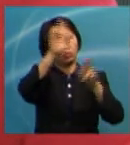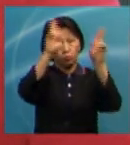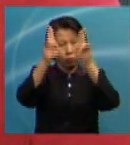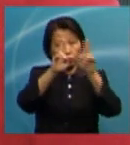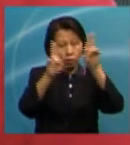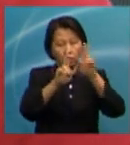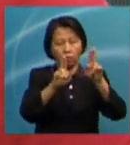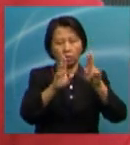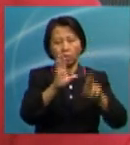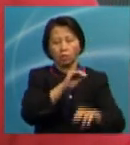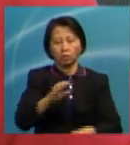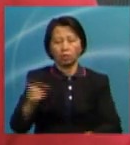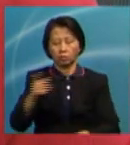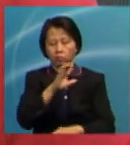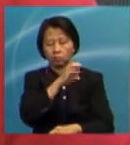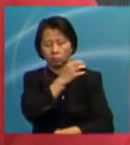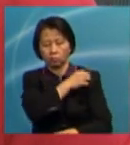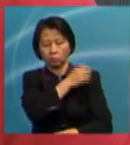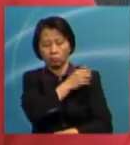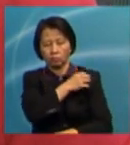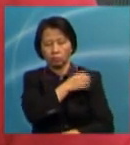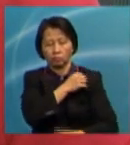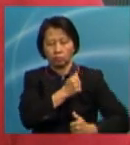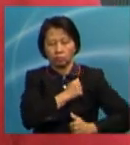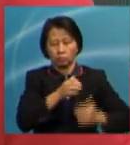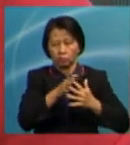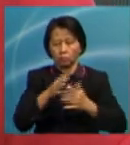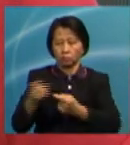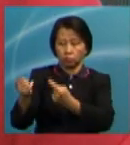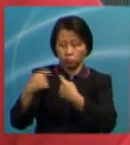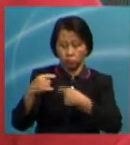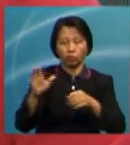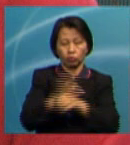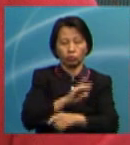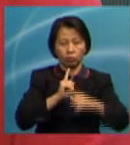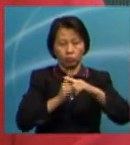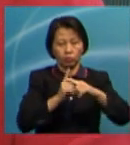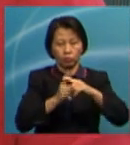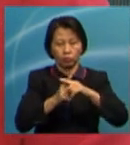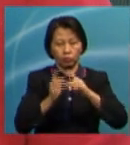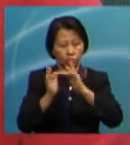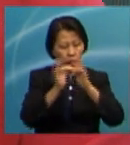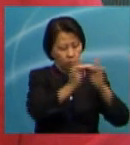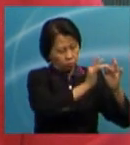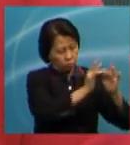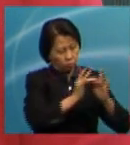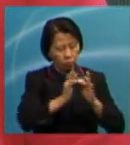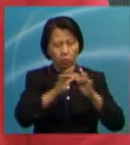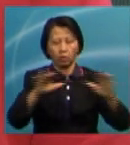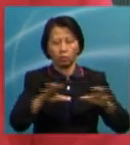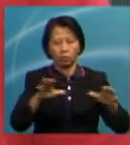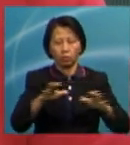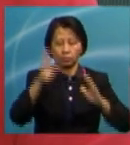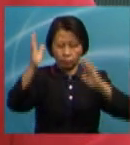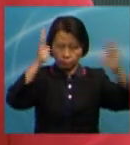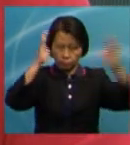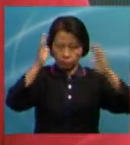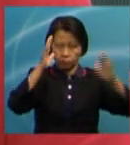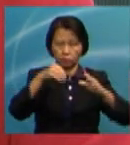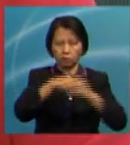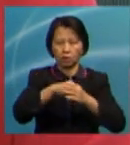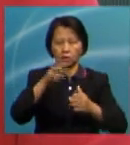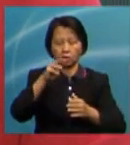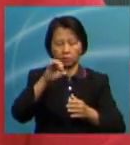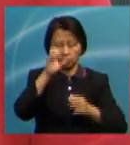bagaimanapun komander Marx memberi reaksi yang cukup positif mengenai koordinasi yang dilakukan oleh Malaysia dalam